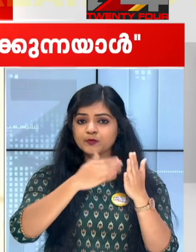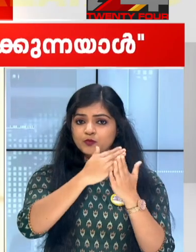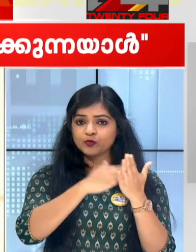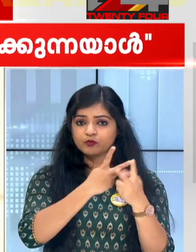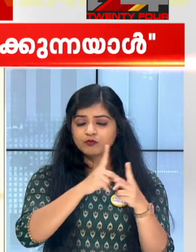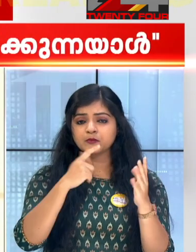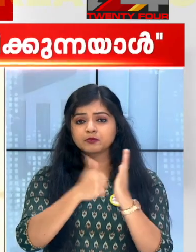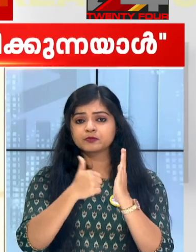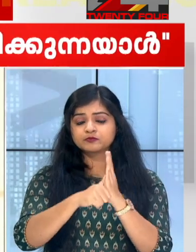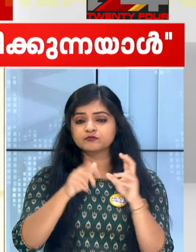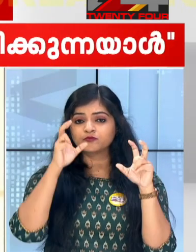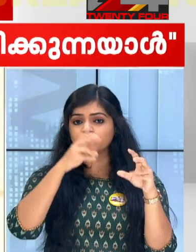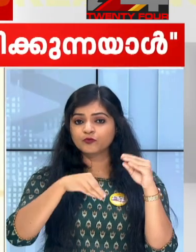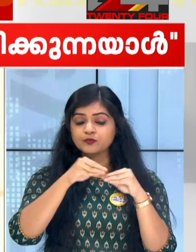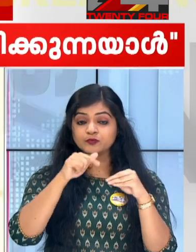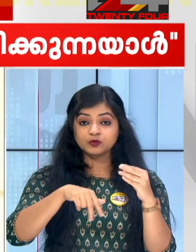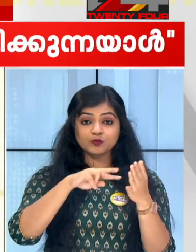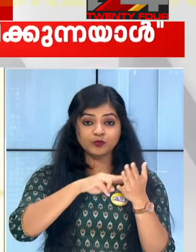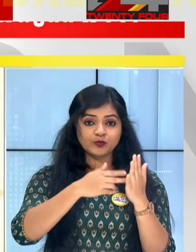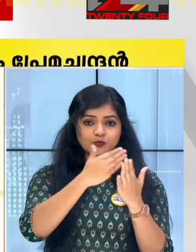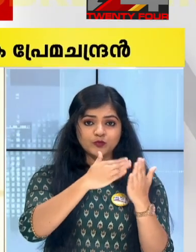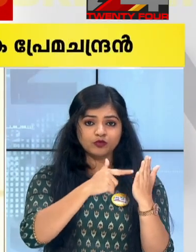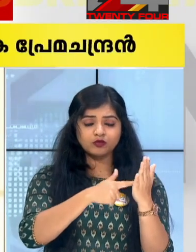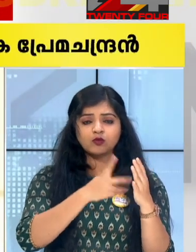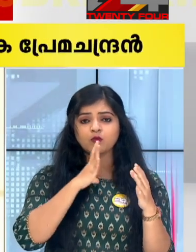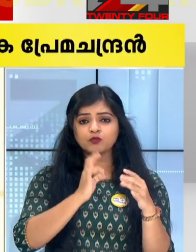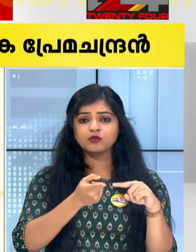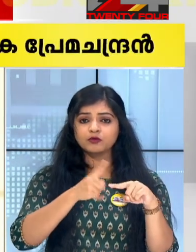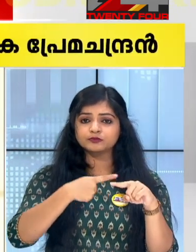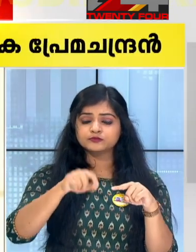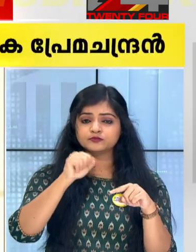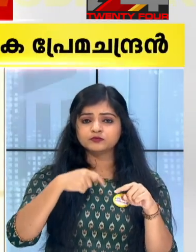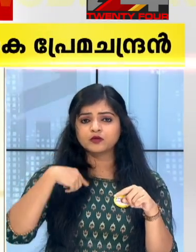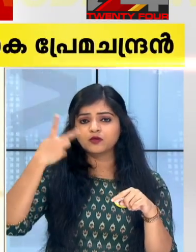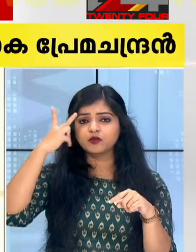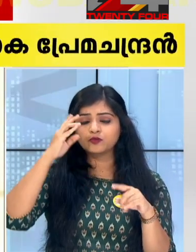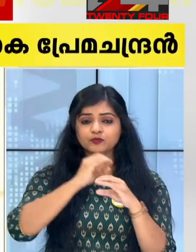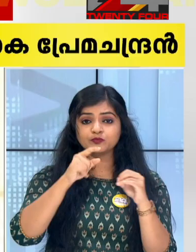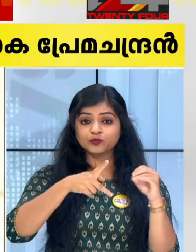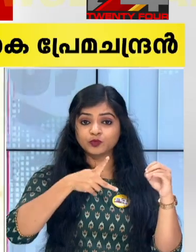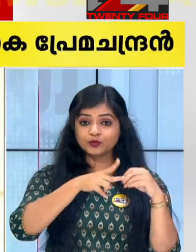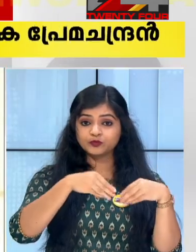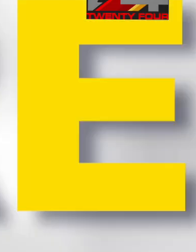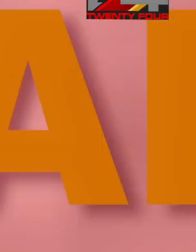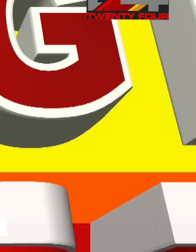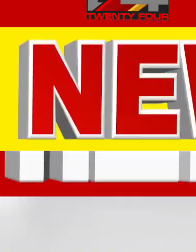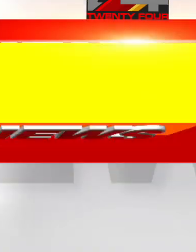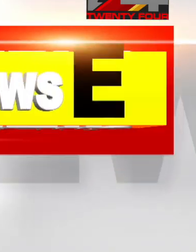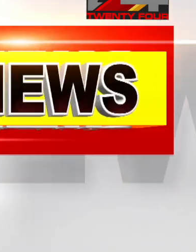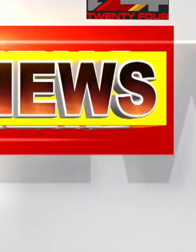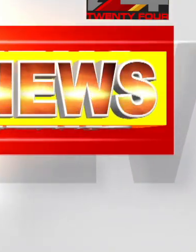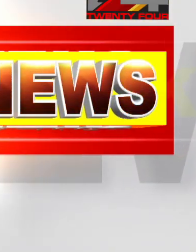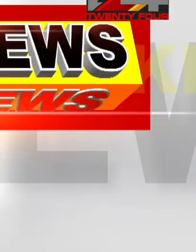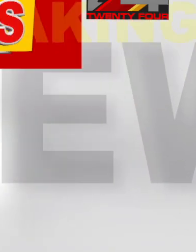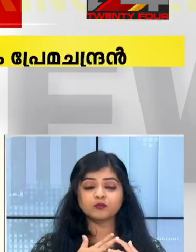പദ്ധതി തീർച്ചയായും നടക്കുമെന്ന കാര്യത്തിൽ എനിക്ക് അശേഷം സംശയമില്ല. ഇത് ഉദ്ഘാടനം ചെയ്യുന്നത് തീർച്ചയായും നമ്മെ സംബന്ധിച്ച് വളരെ